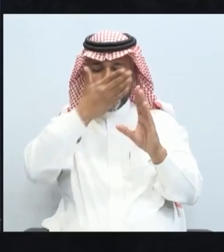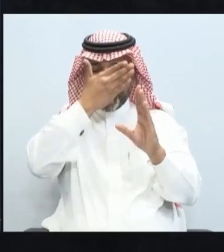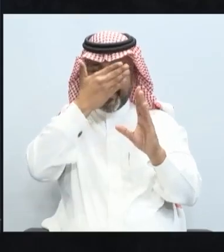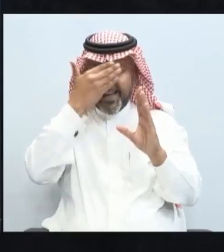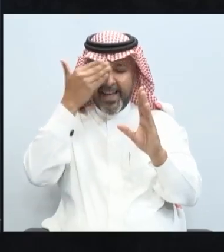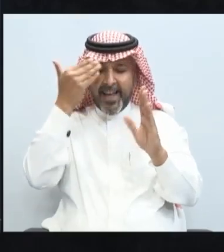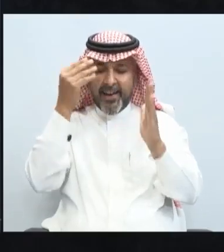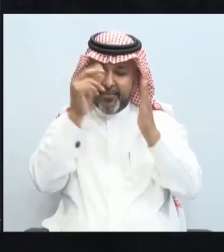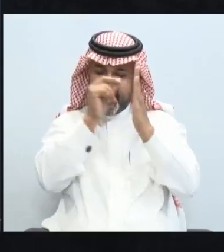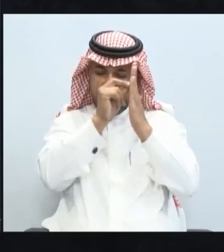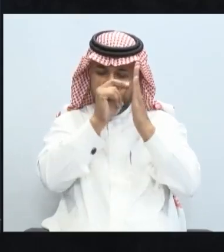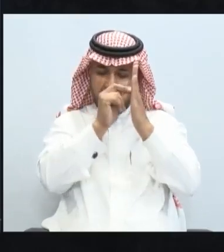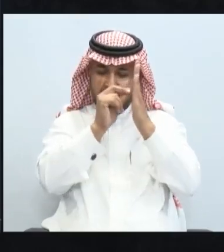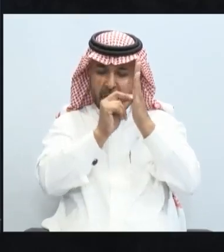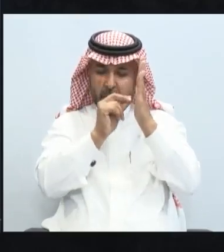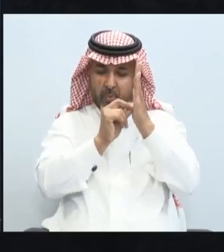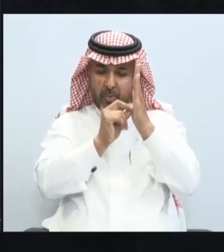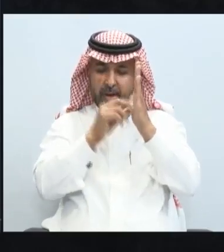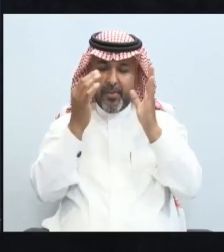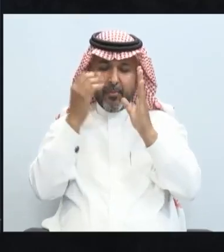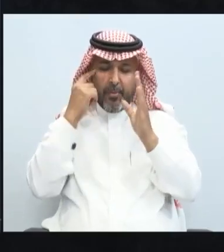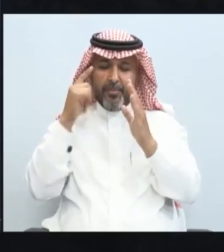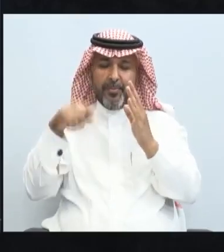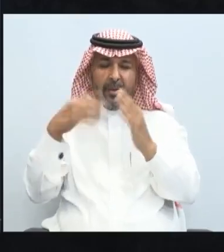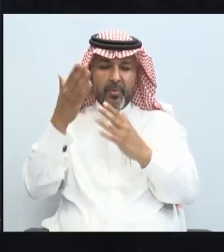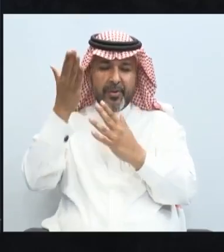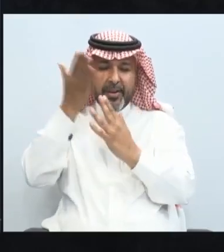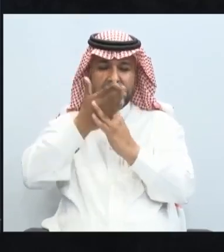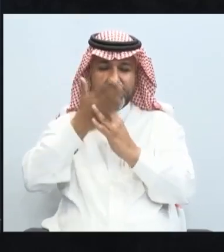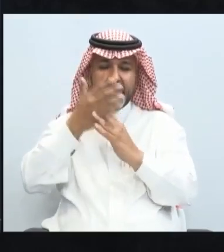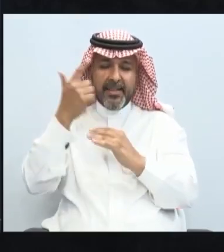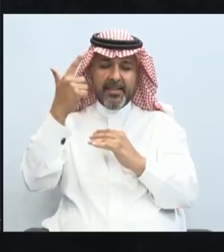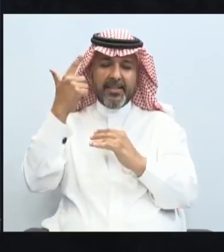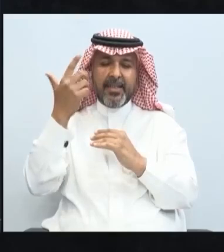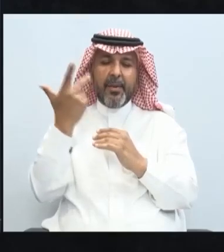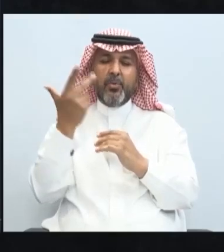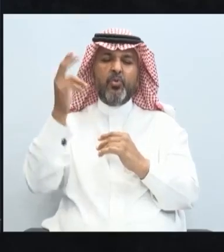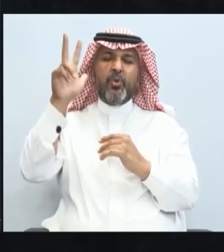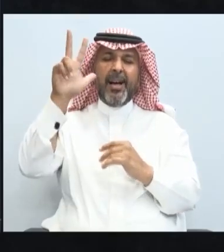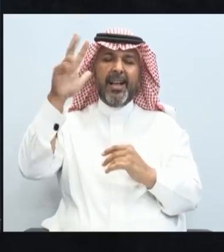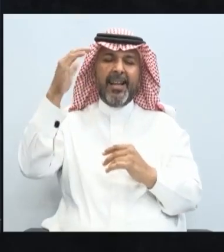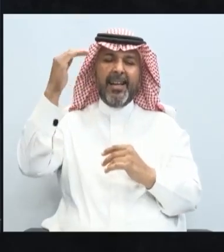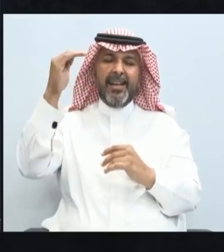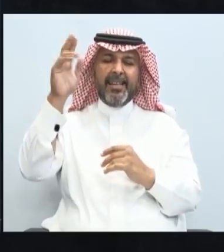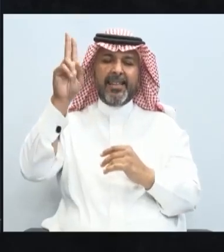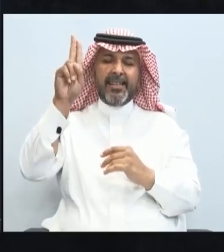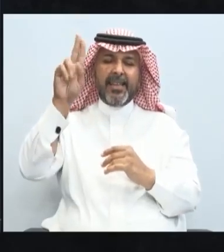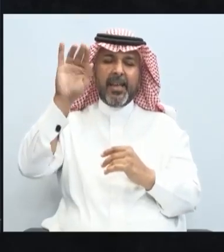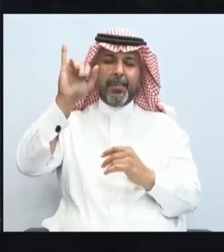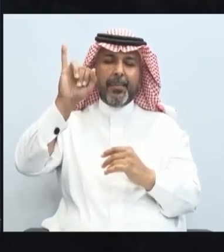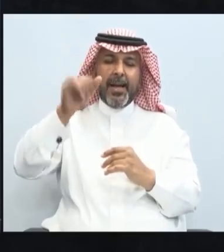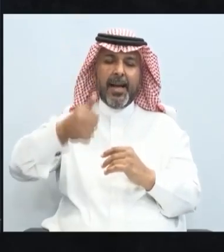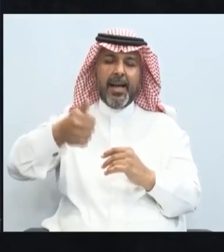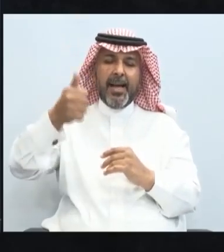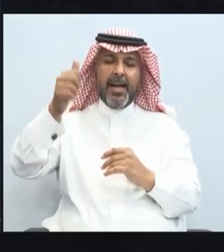في المستقبل كذلك الفصل السابع الاحتمالات عندنا في الصف الثالث الثانوي فصل كامل عن الاحتمالات فبالتالي